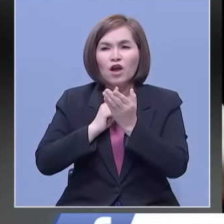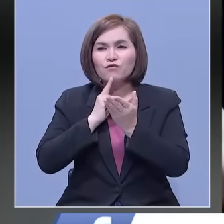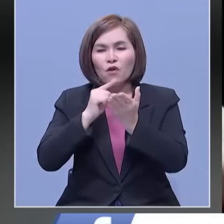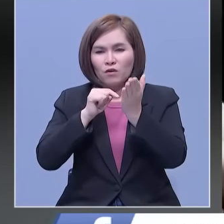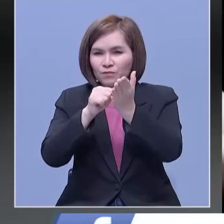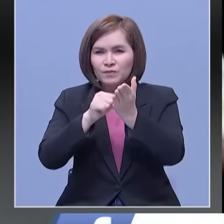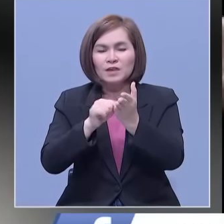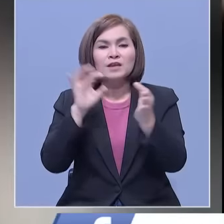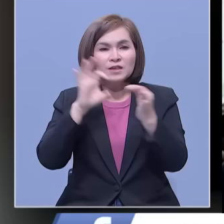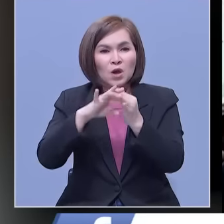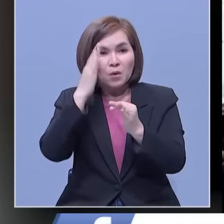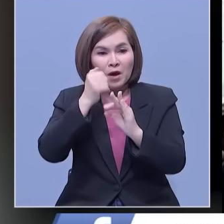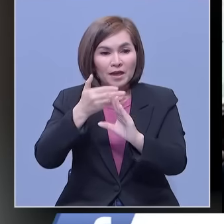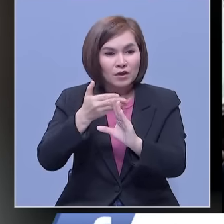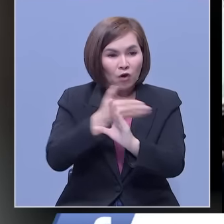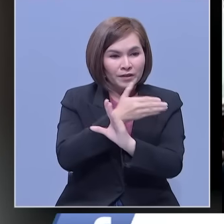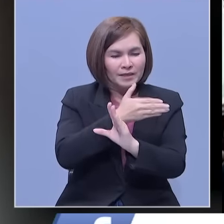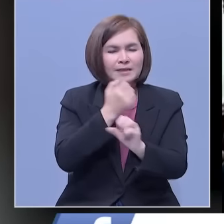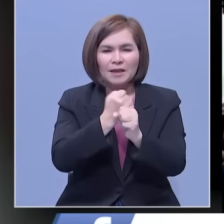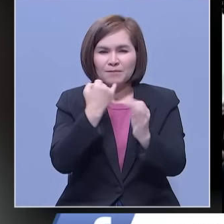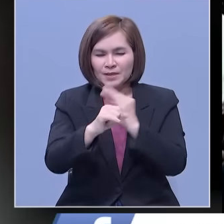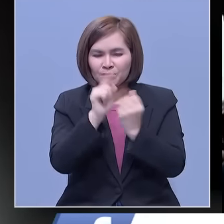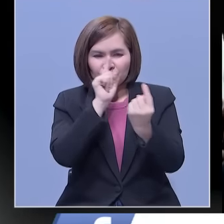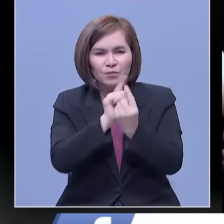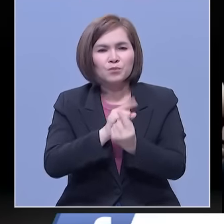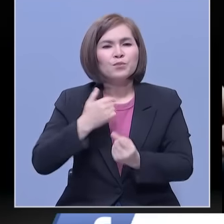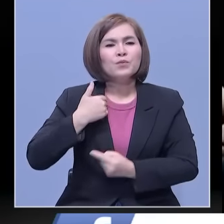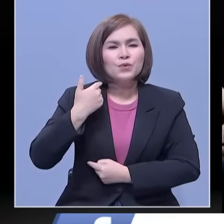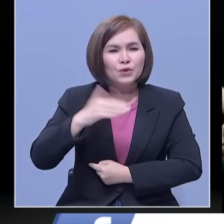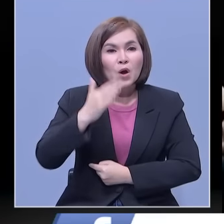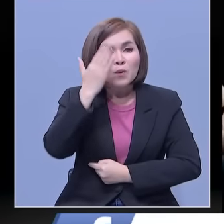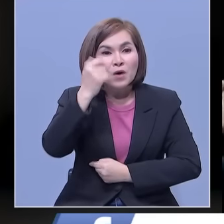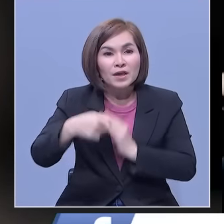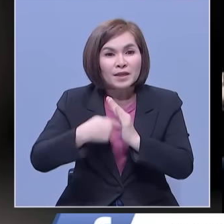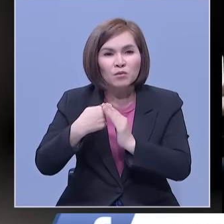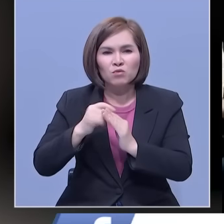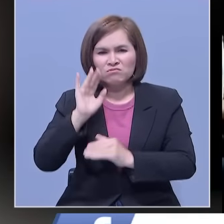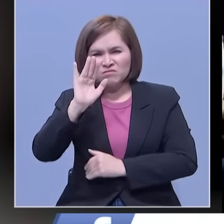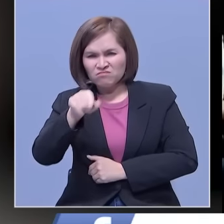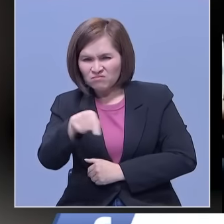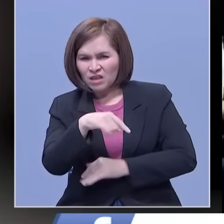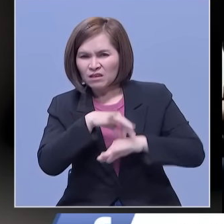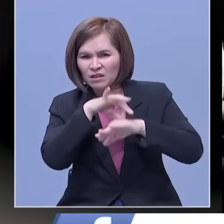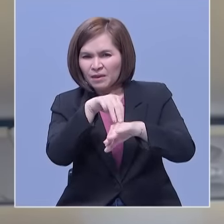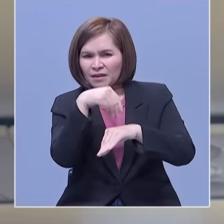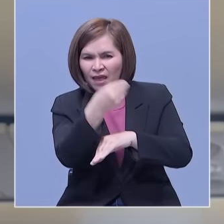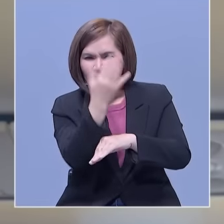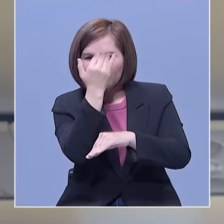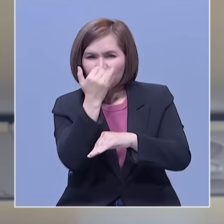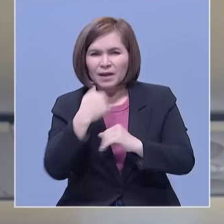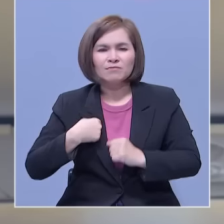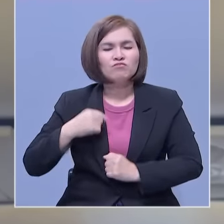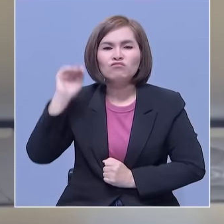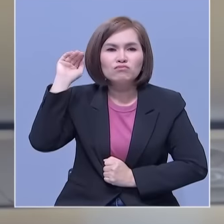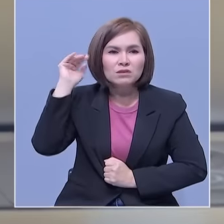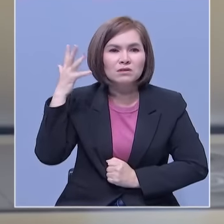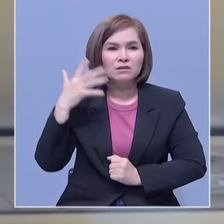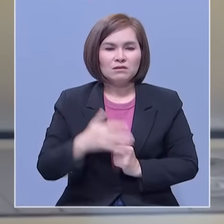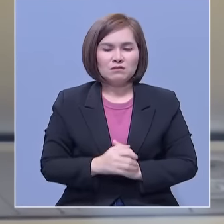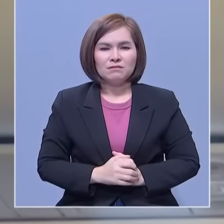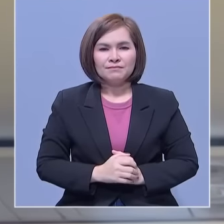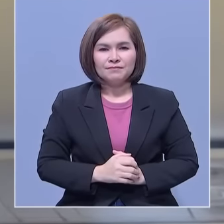คะเพราะว่าความผิดได้เกิดขึ้นแล้วตั้งแต่คุณเศรษฐาไม่ฟังคำคัดค้านเรื่องการแต่งตั้งคุณพิชิตเป็นรัฐมนตรี